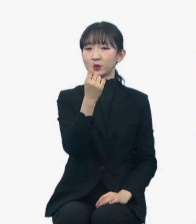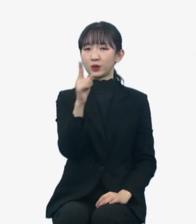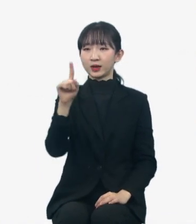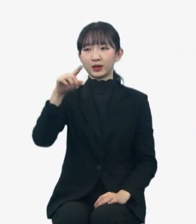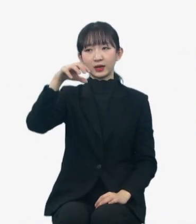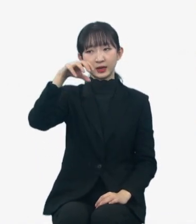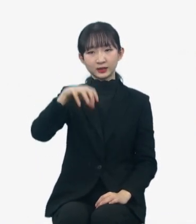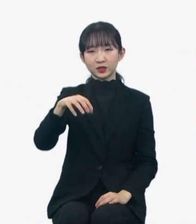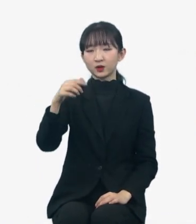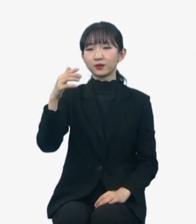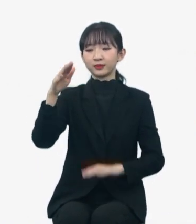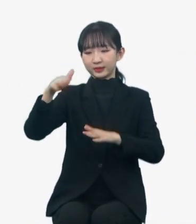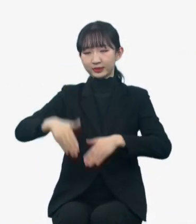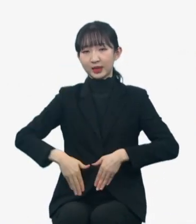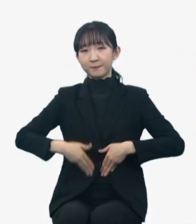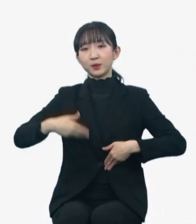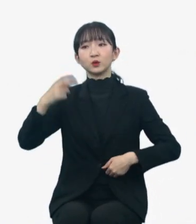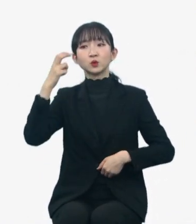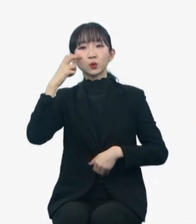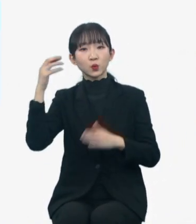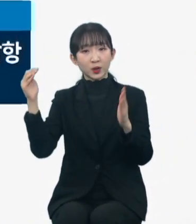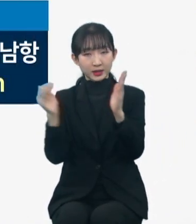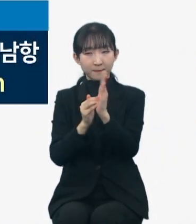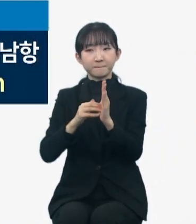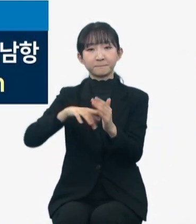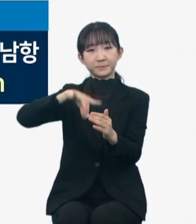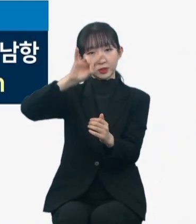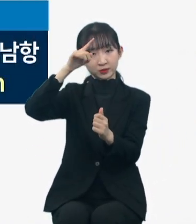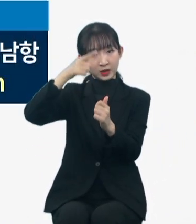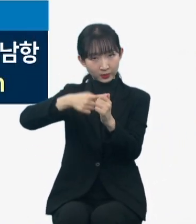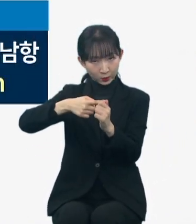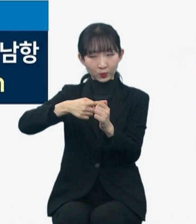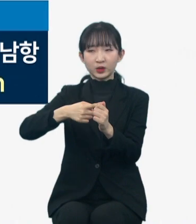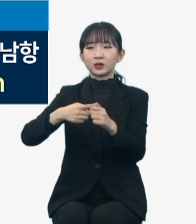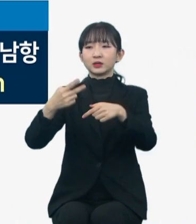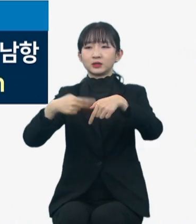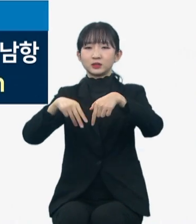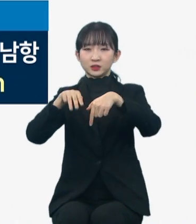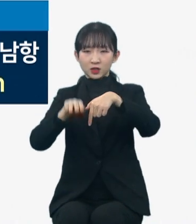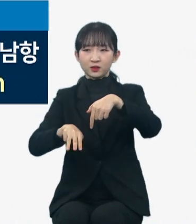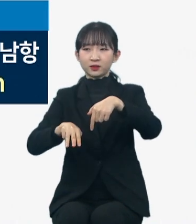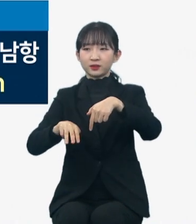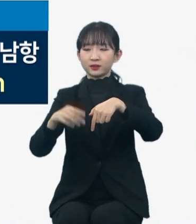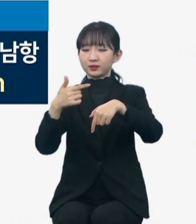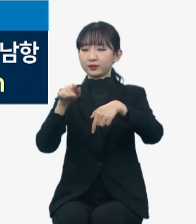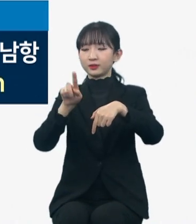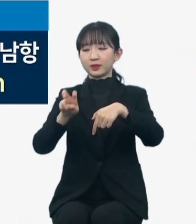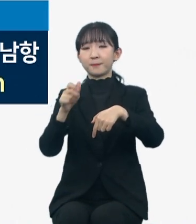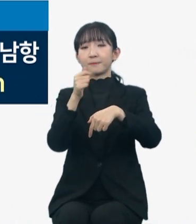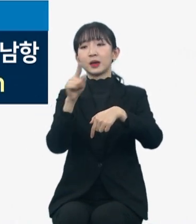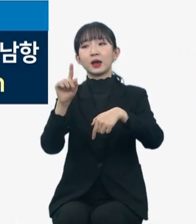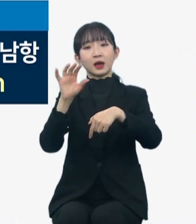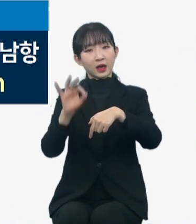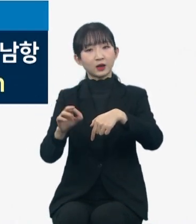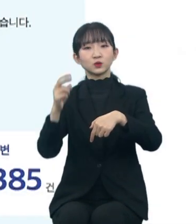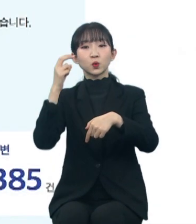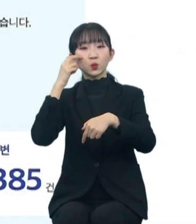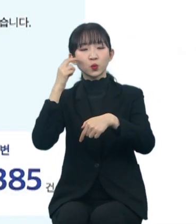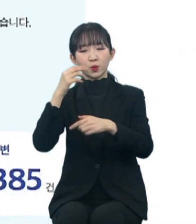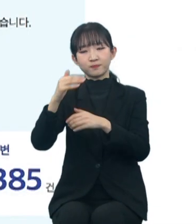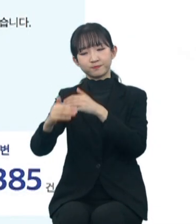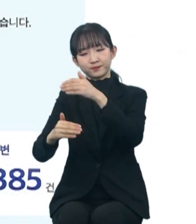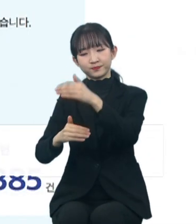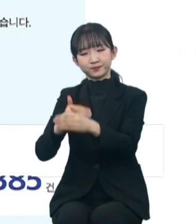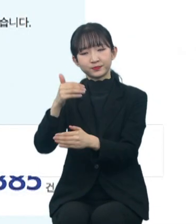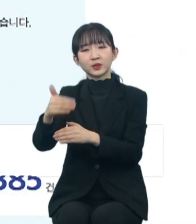남송도까지 먼저 2023년 착공하고 남송도에서 인천 남항 구간은 단계별로 추진한다는 구상입니다.